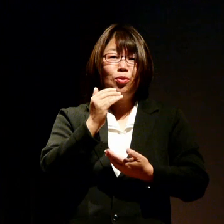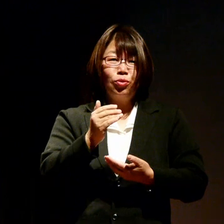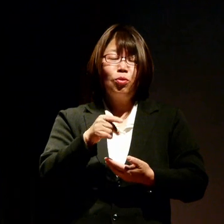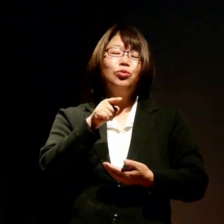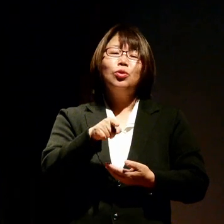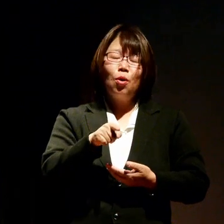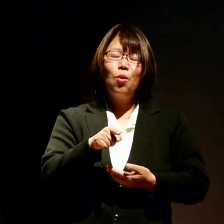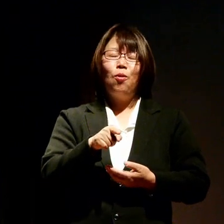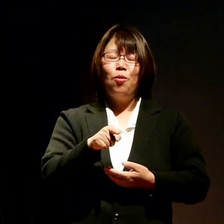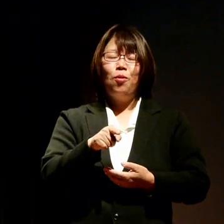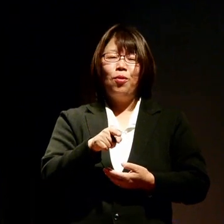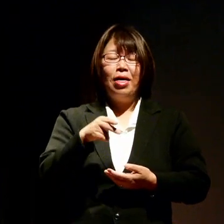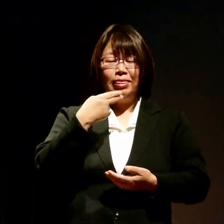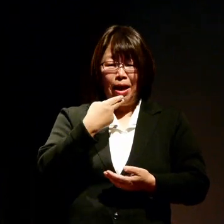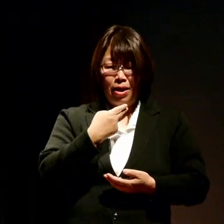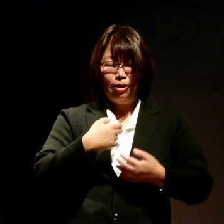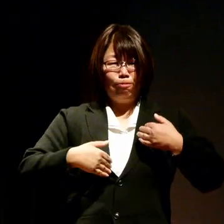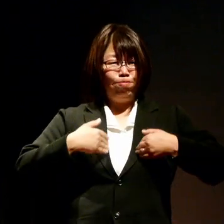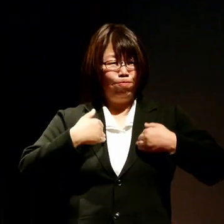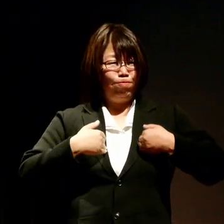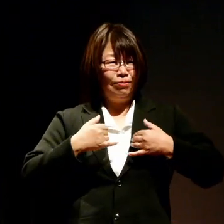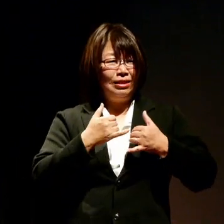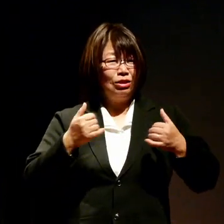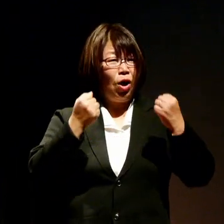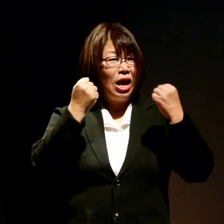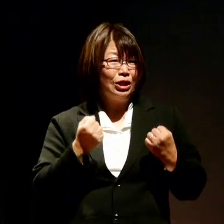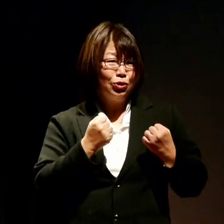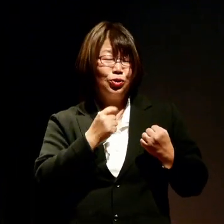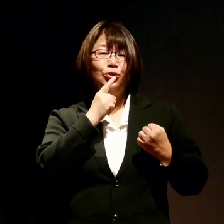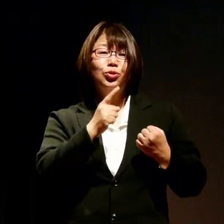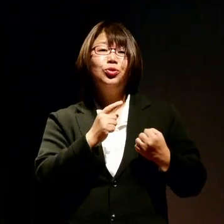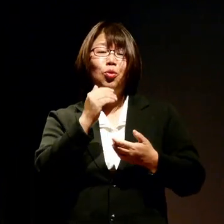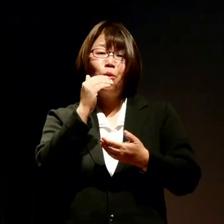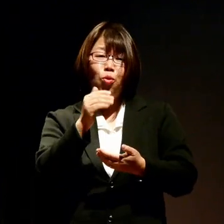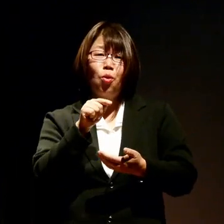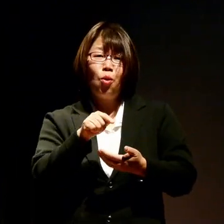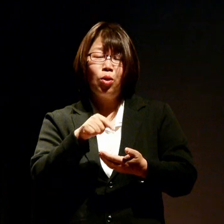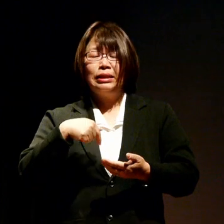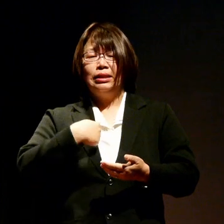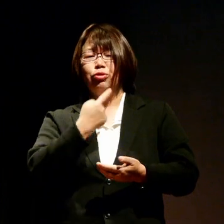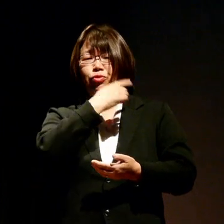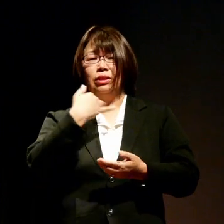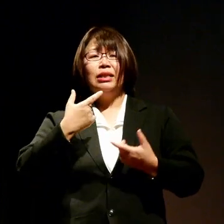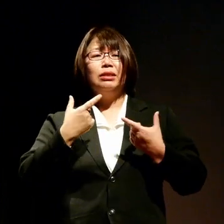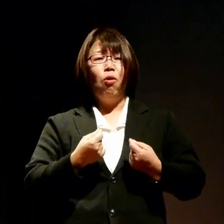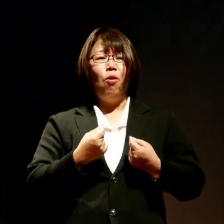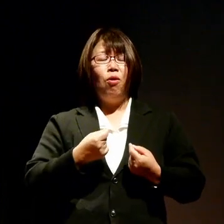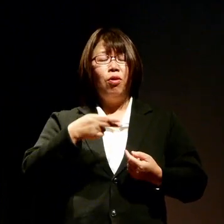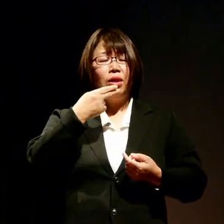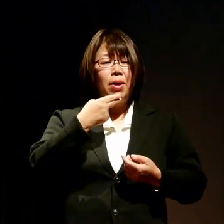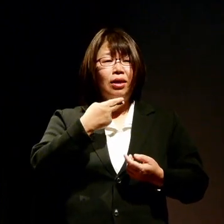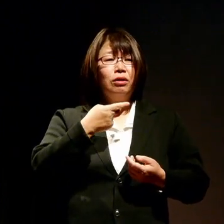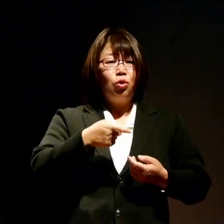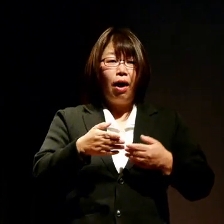を食べて喜んでいる方たちがいるということ、自分たちもそれを食べて体感でき